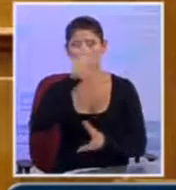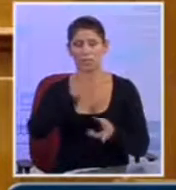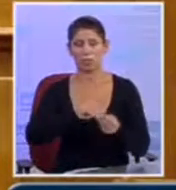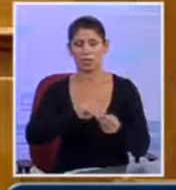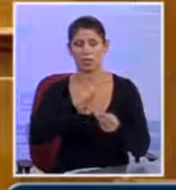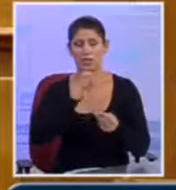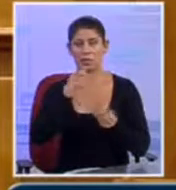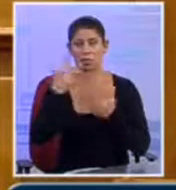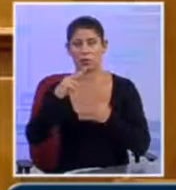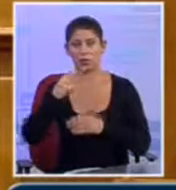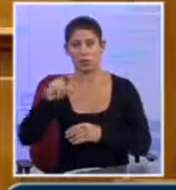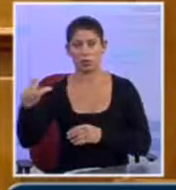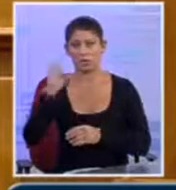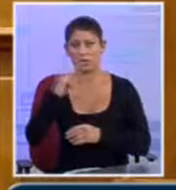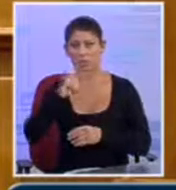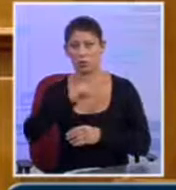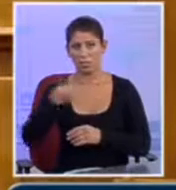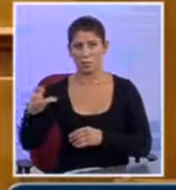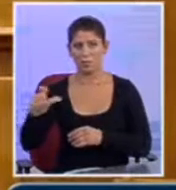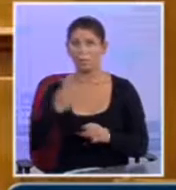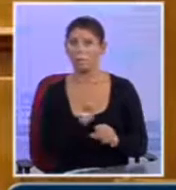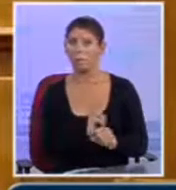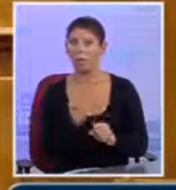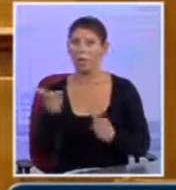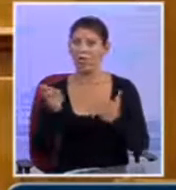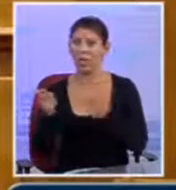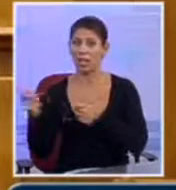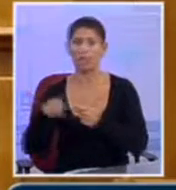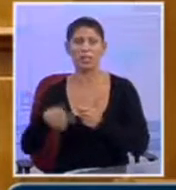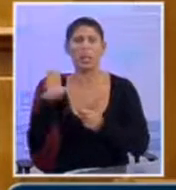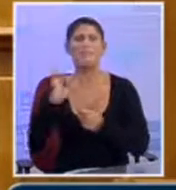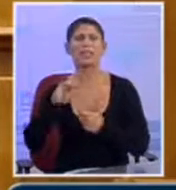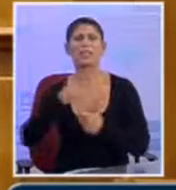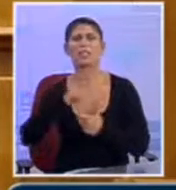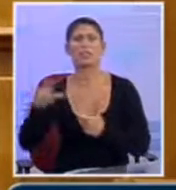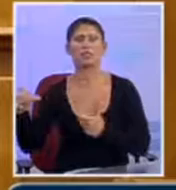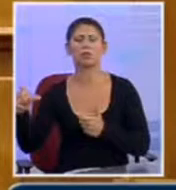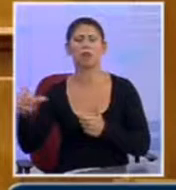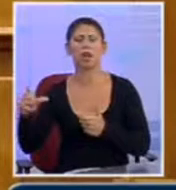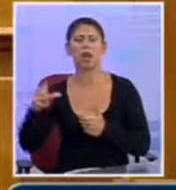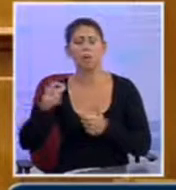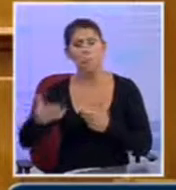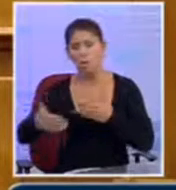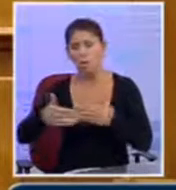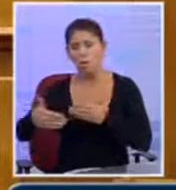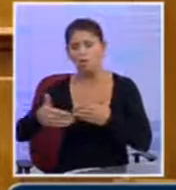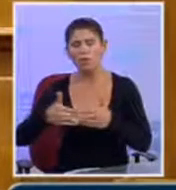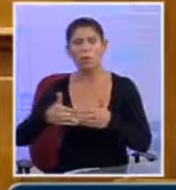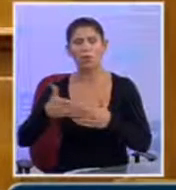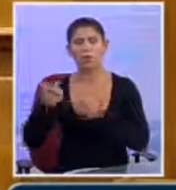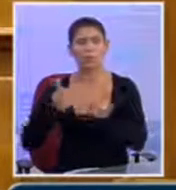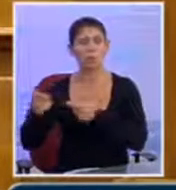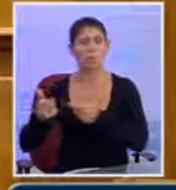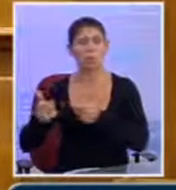2 δις σε κάποια υπόλοιπα δάνεια, αυτά τα 50 δις από βραχυχρόνιος δανεισμός